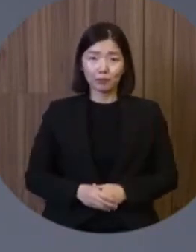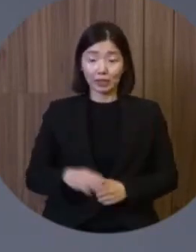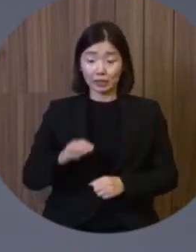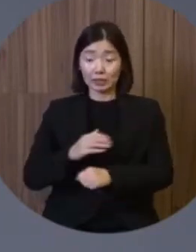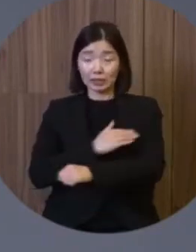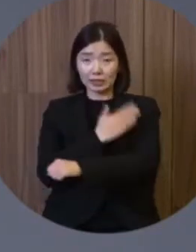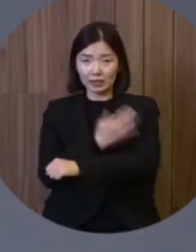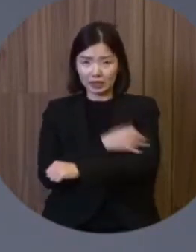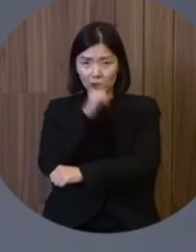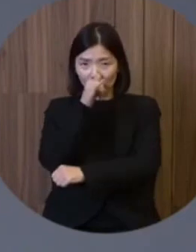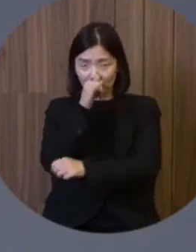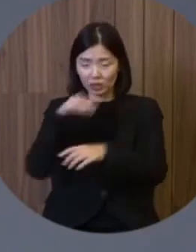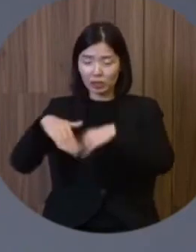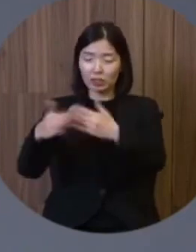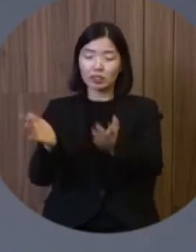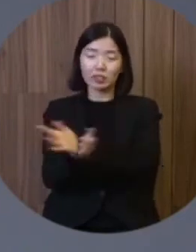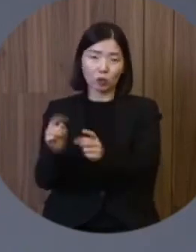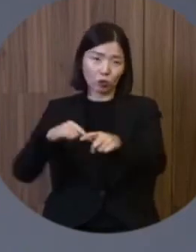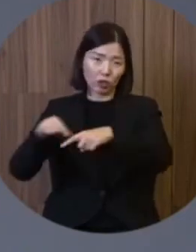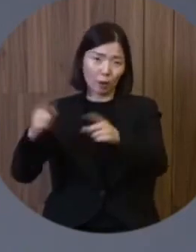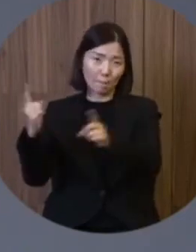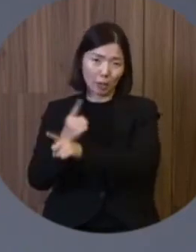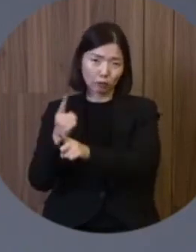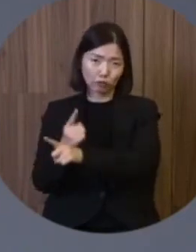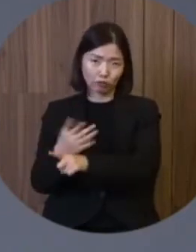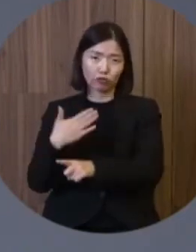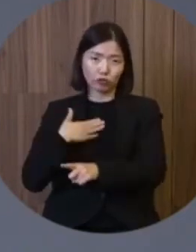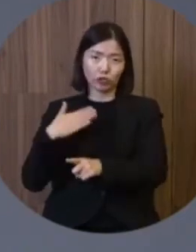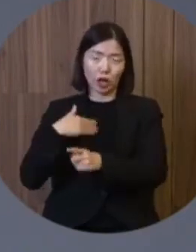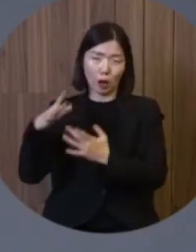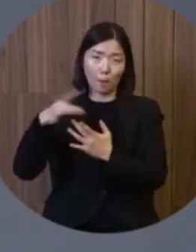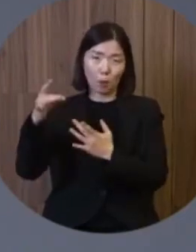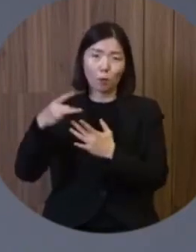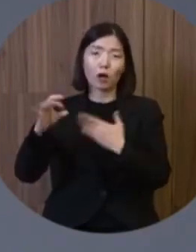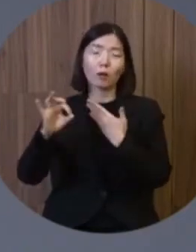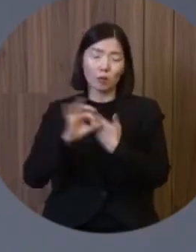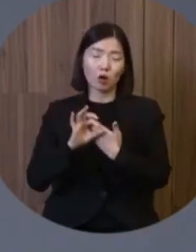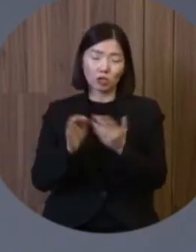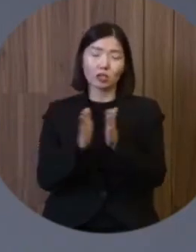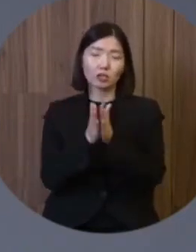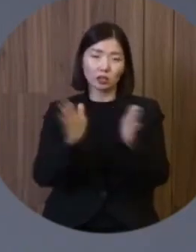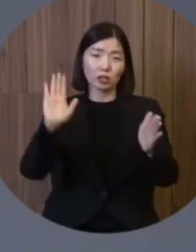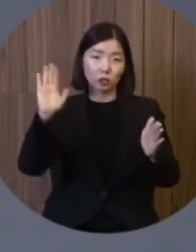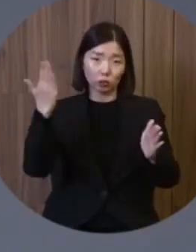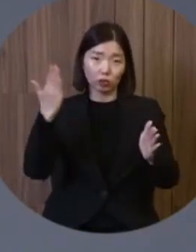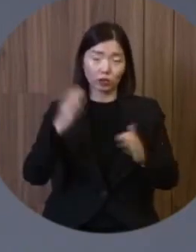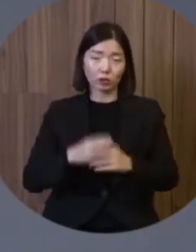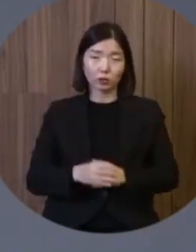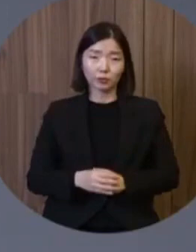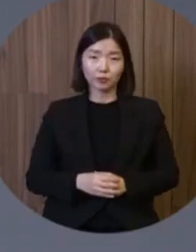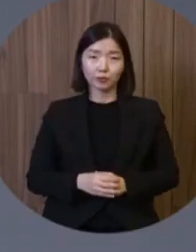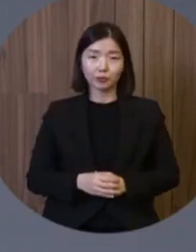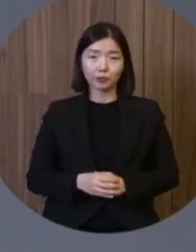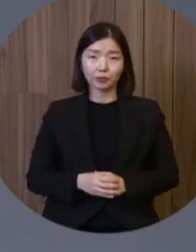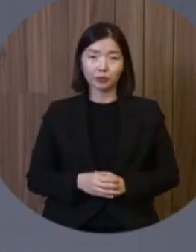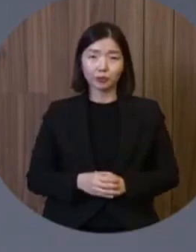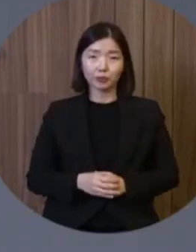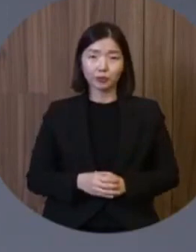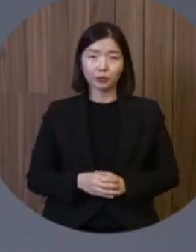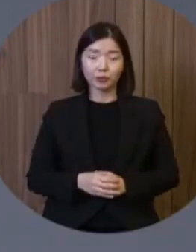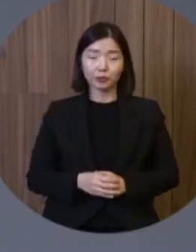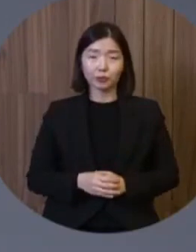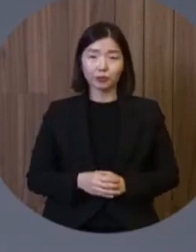유능한 개혁과 정권 재창출의 길은 송영길을 선택하는 데서 시작될 것이라고 감히 말씀드립니다.